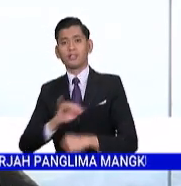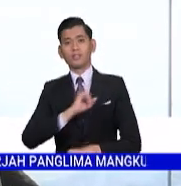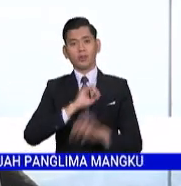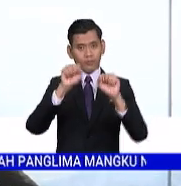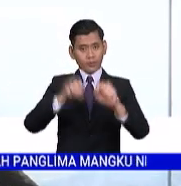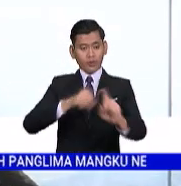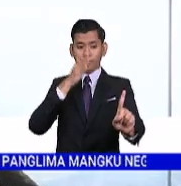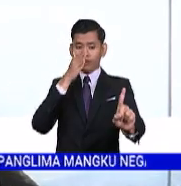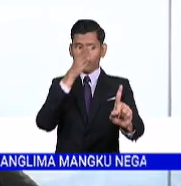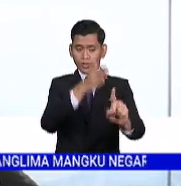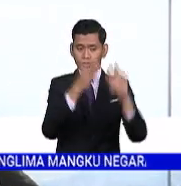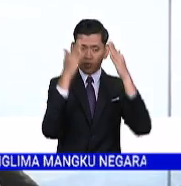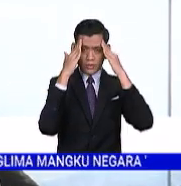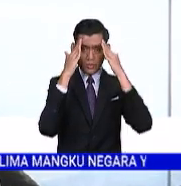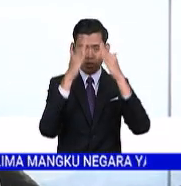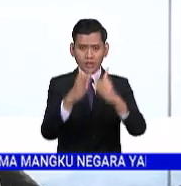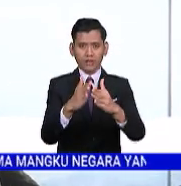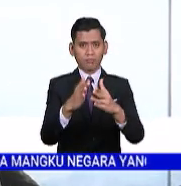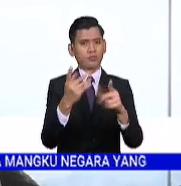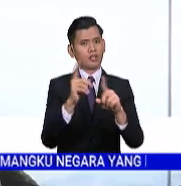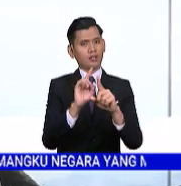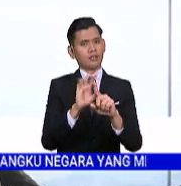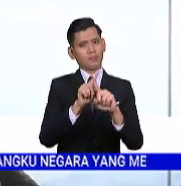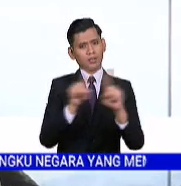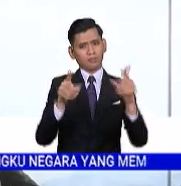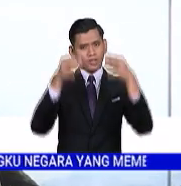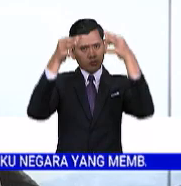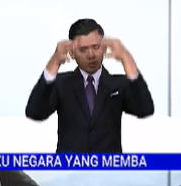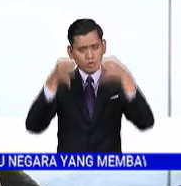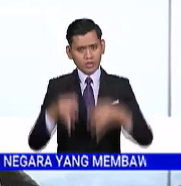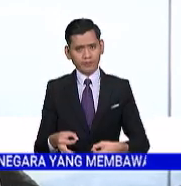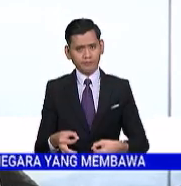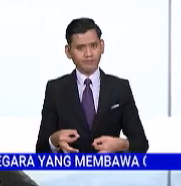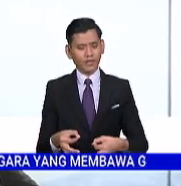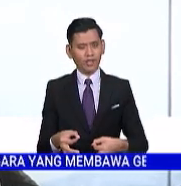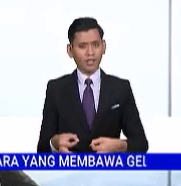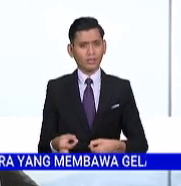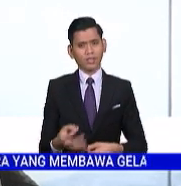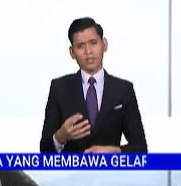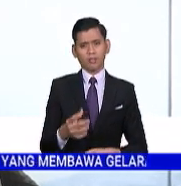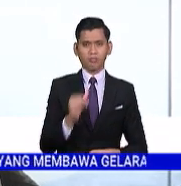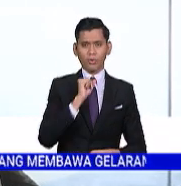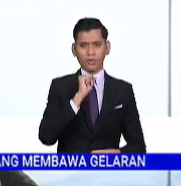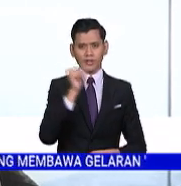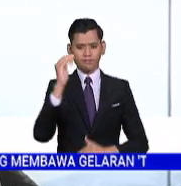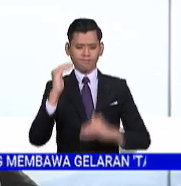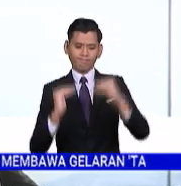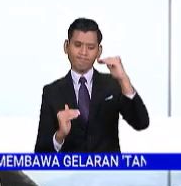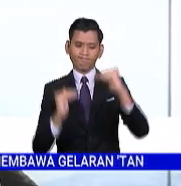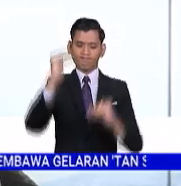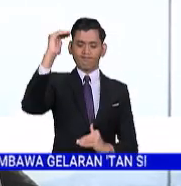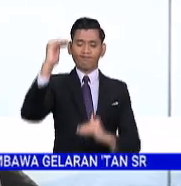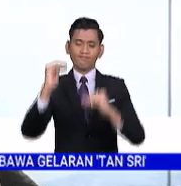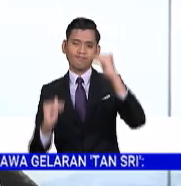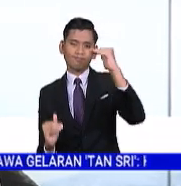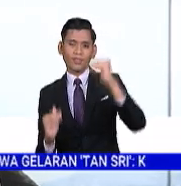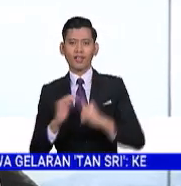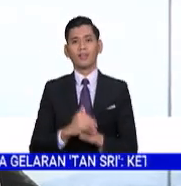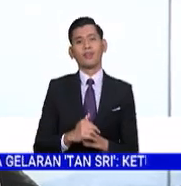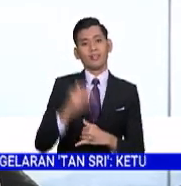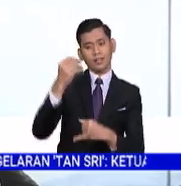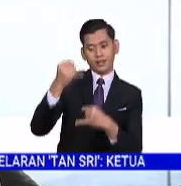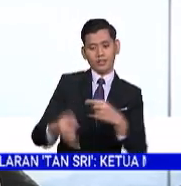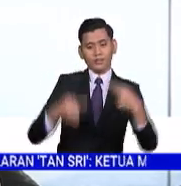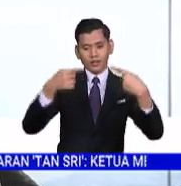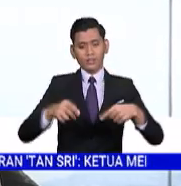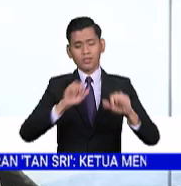fokus lagi walaupun result tu tak nampak sangat stable. Tapi last Hailu pun saya